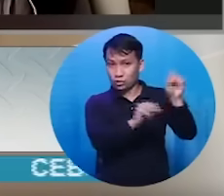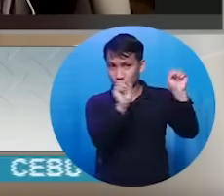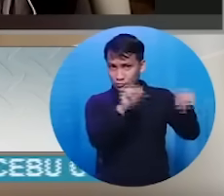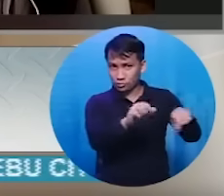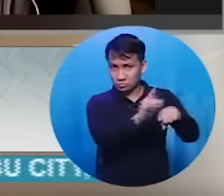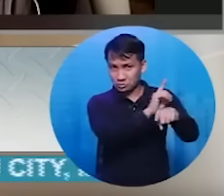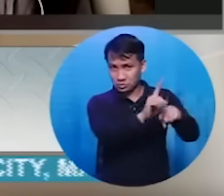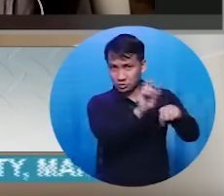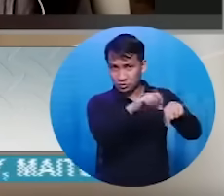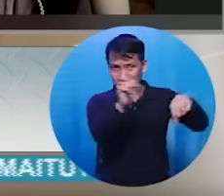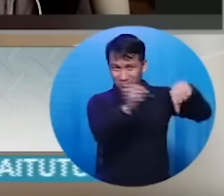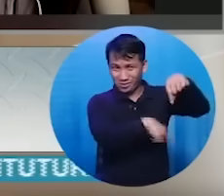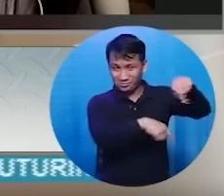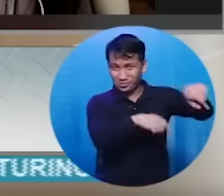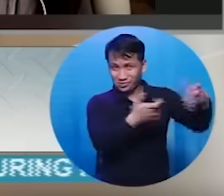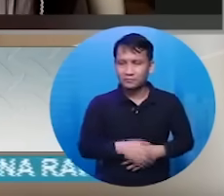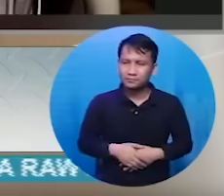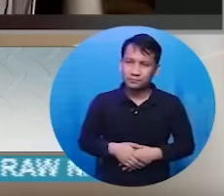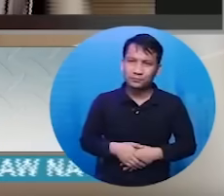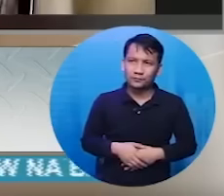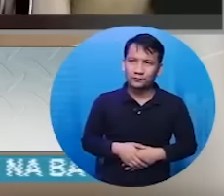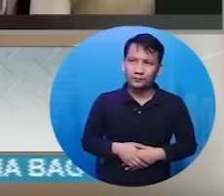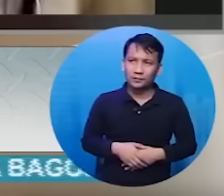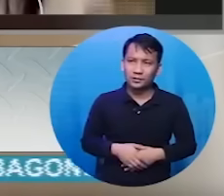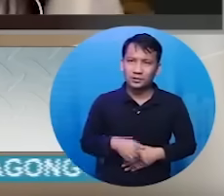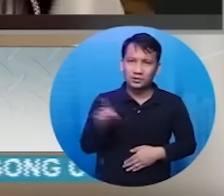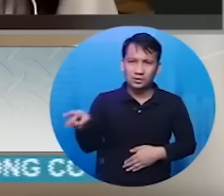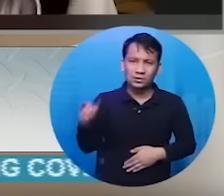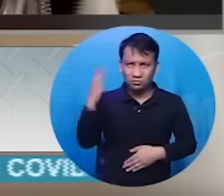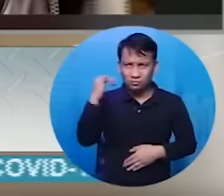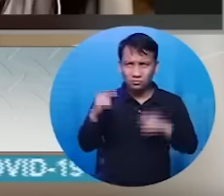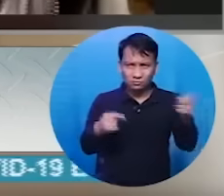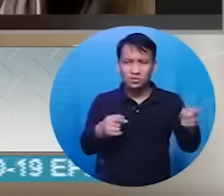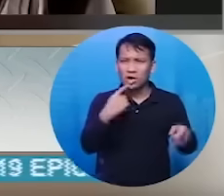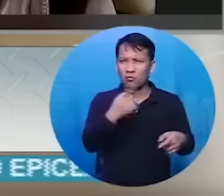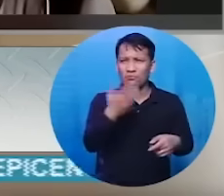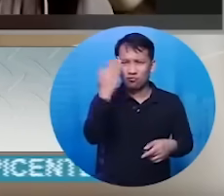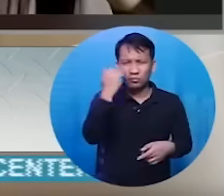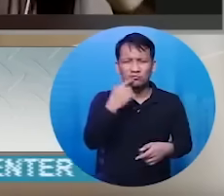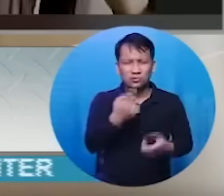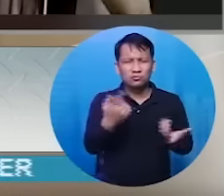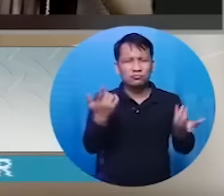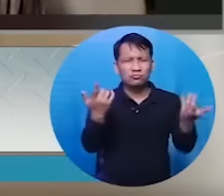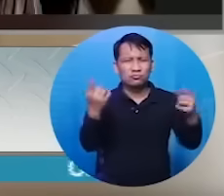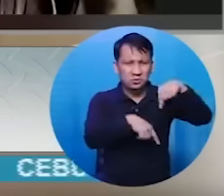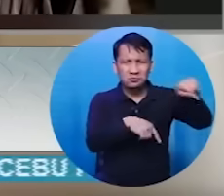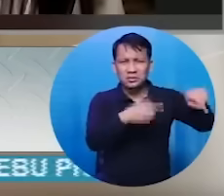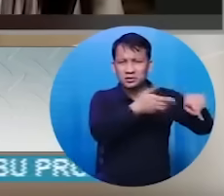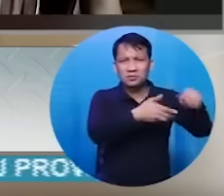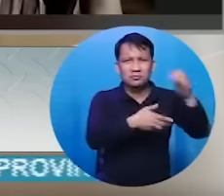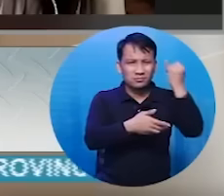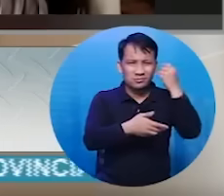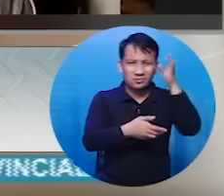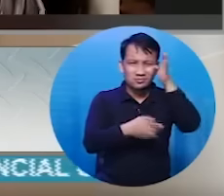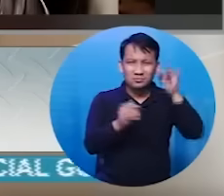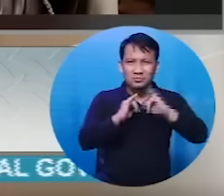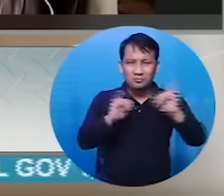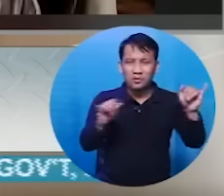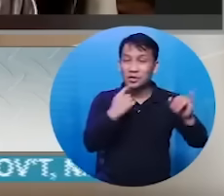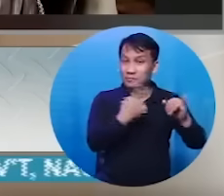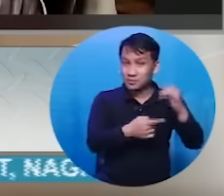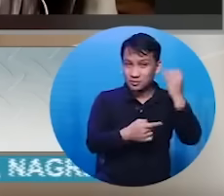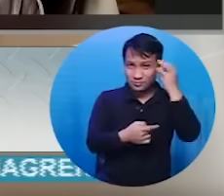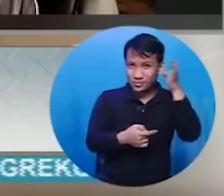pong bigyan ng leksyon si Jimboy. Gusto niyo bigyan ng leksyon? Oo. Okay, good. Gusto ko bigyan ng leksyon. Kasi lang po, ayaw ko naman po. Gusto